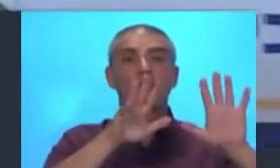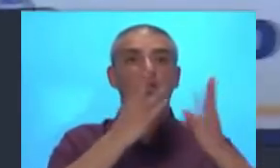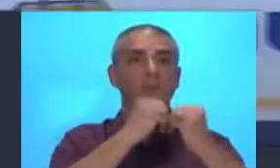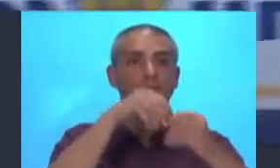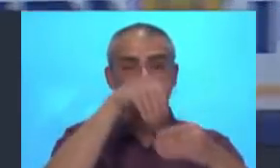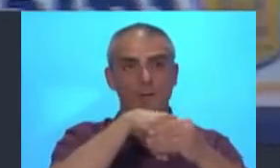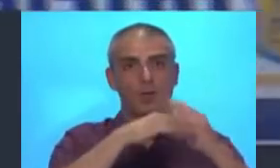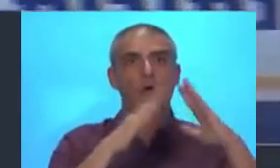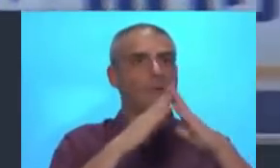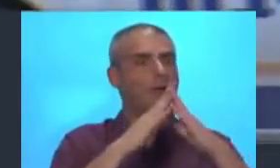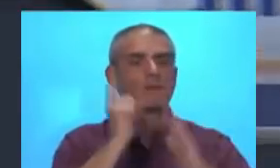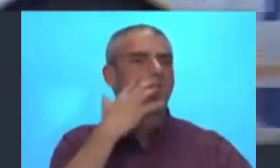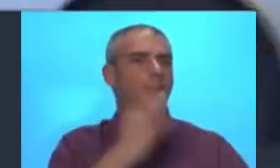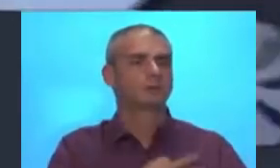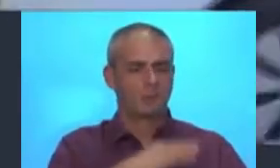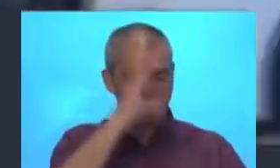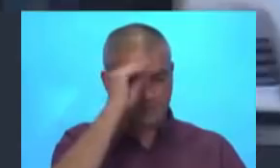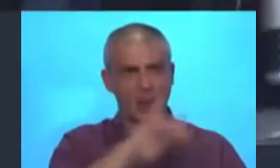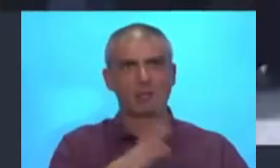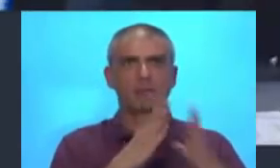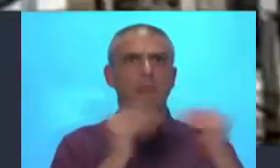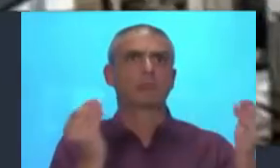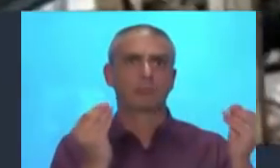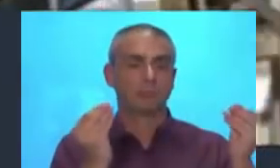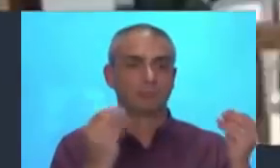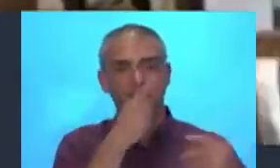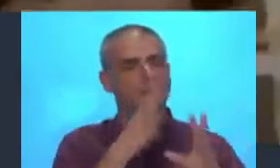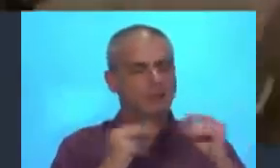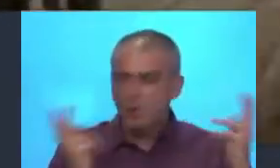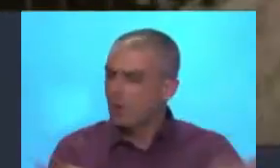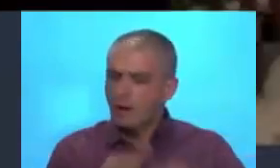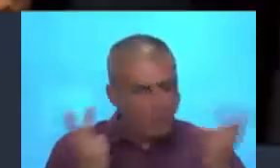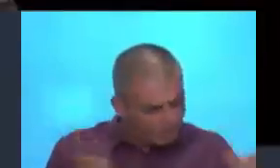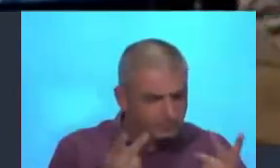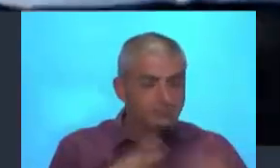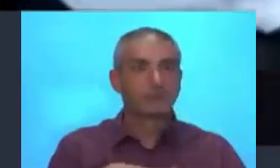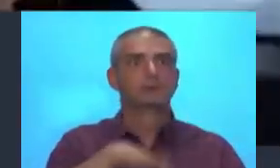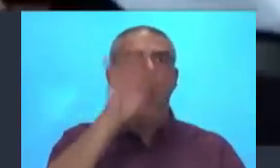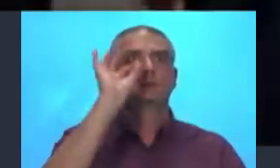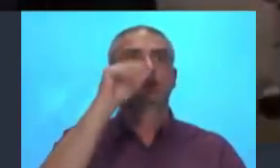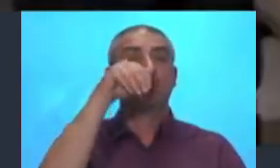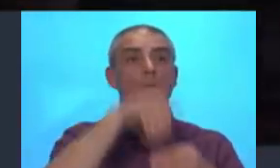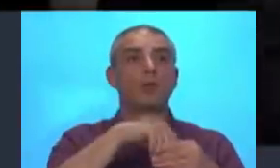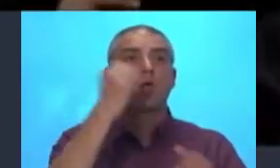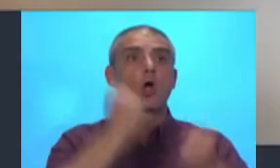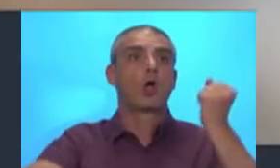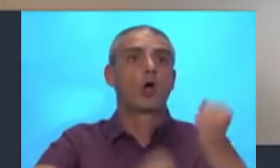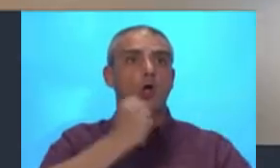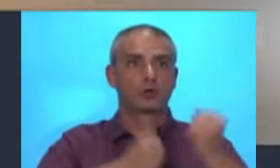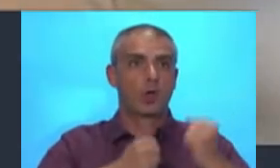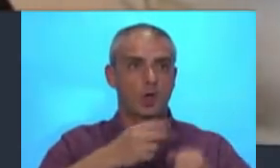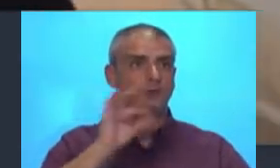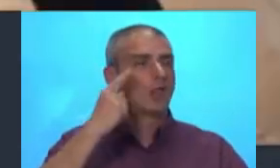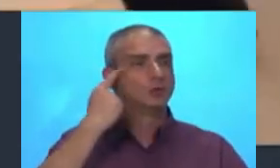המשפחה בבית ולא הבחינו בהיעדרו של הילד. הם החלו לחפש אחריו ואז מצאו אותו נעול בתוך רכב הסוברו